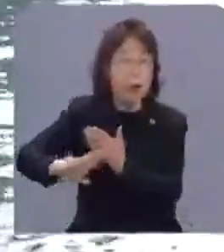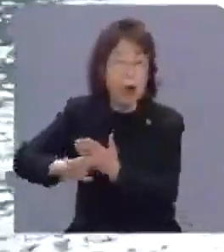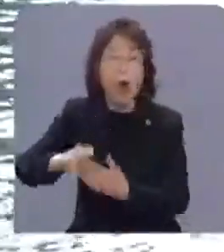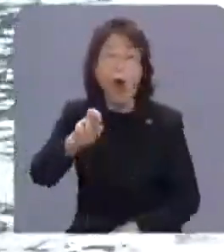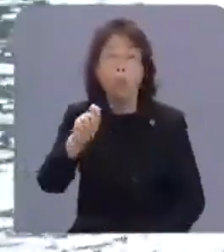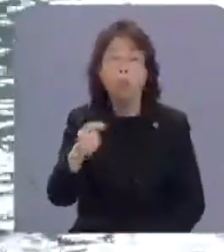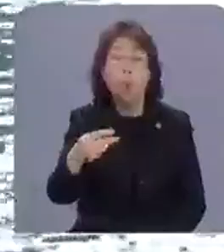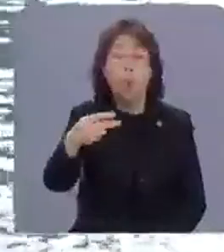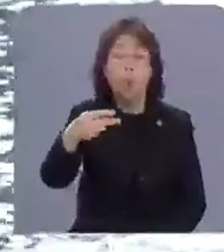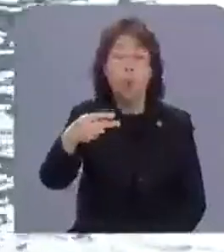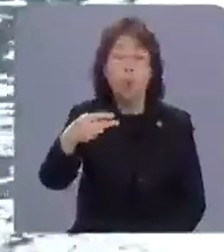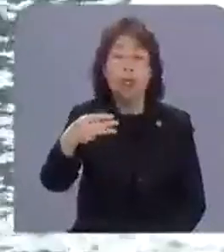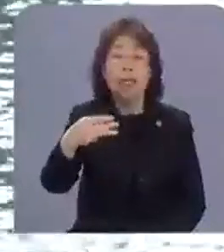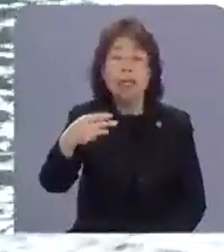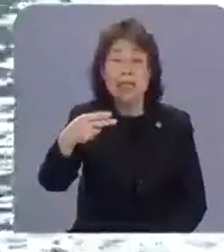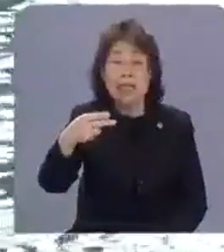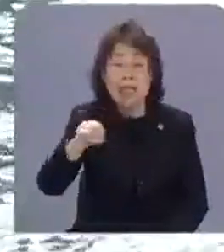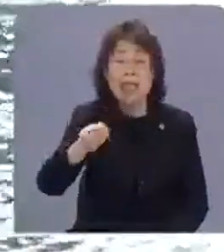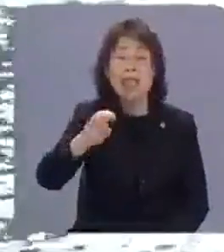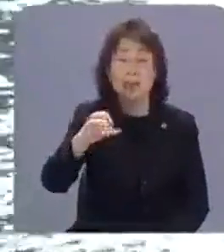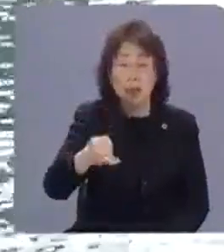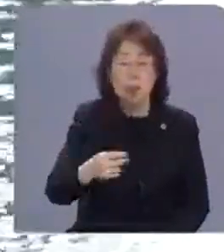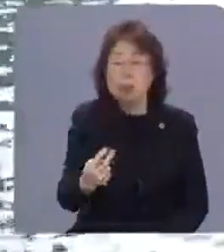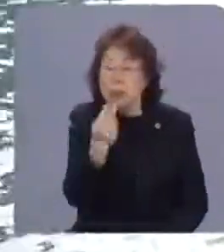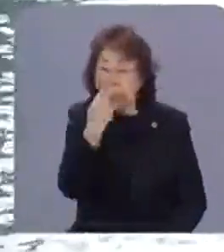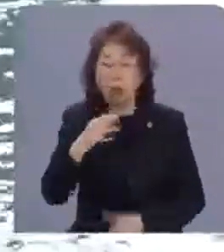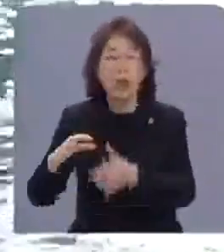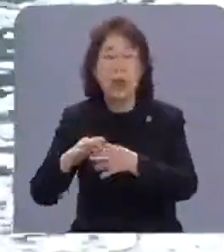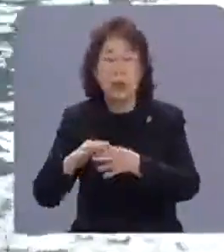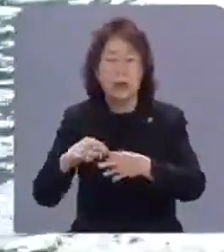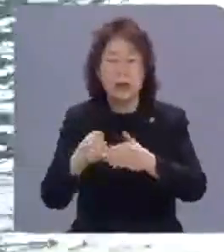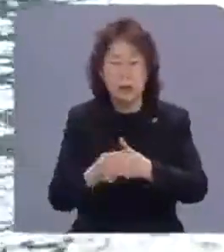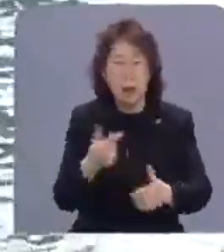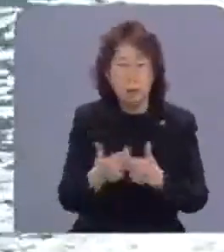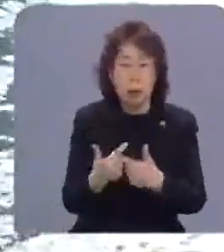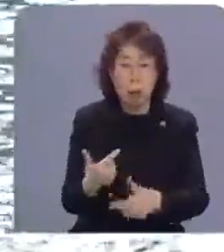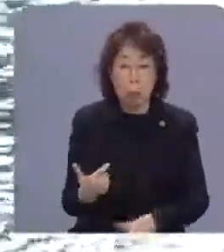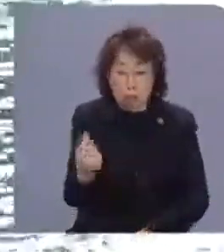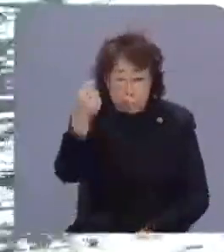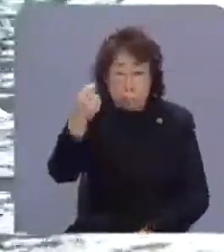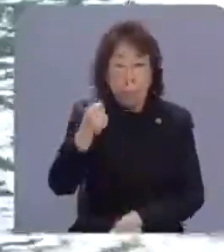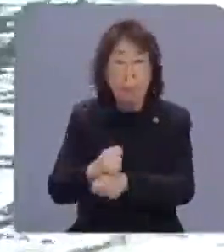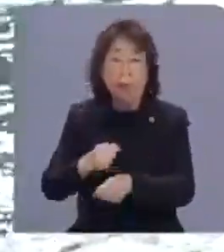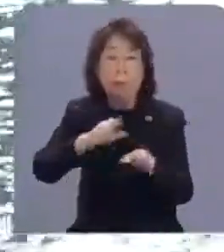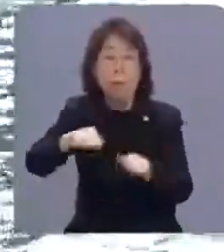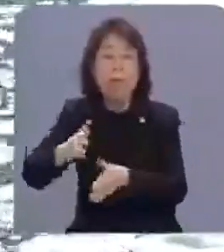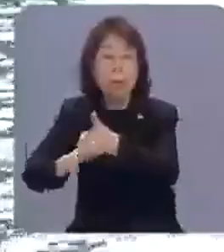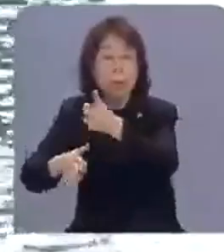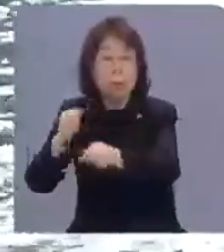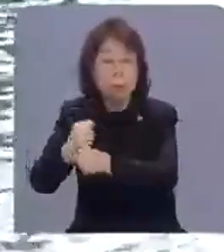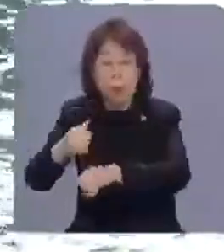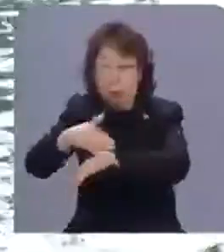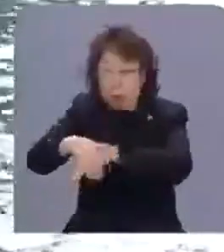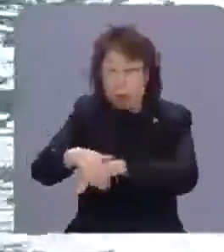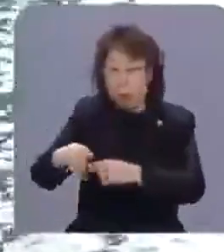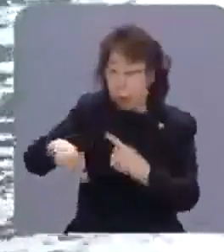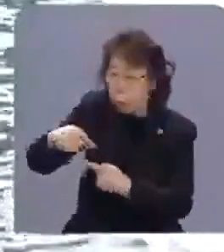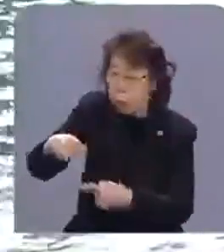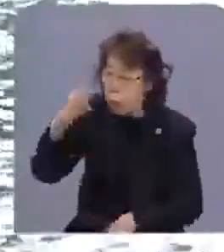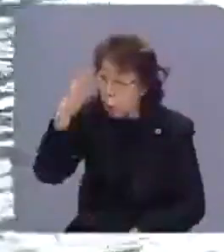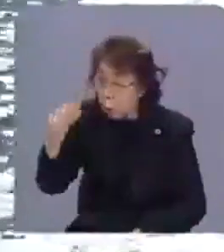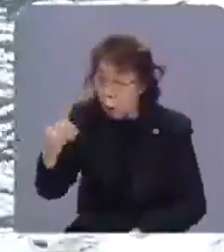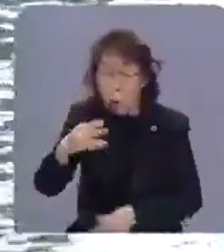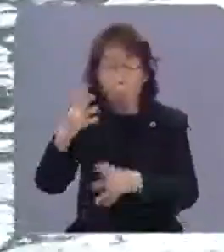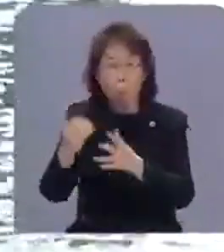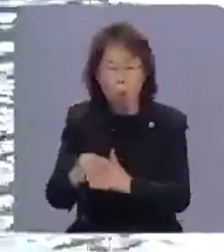몰디브의 해상 도시는 국민 생존과 직결돼 있습니다. 부산보다 먼저 모습을 드러낼 이 해상 도시의 설계와 운영, 이 모든